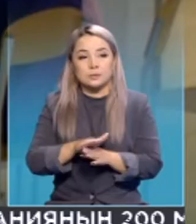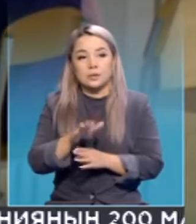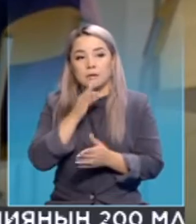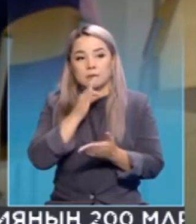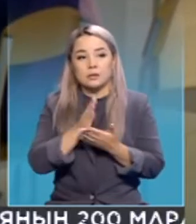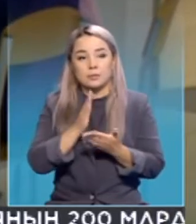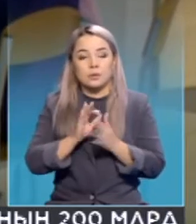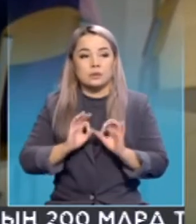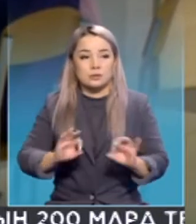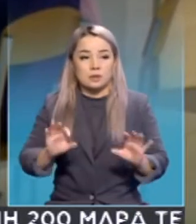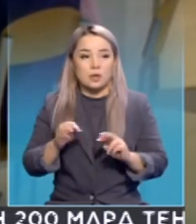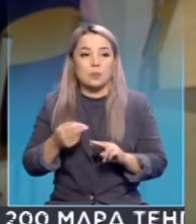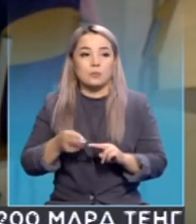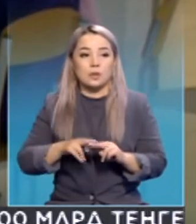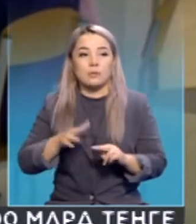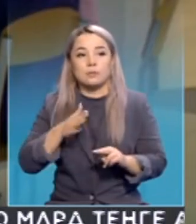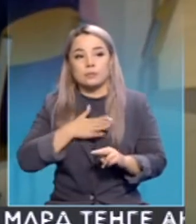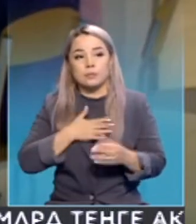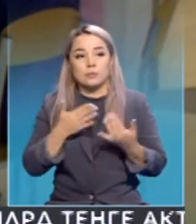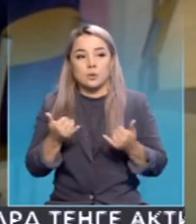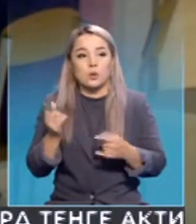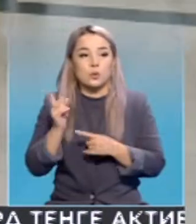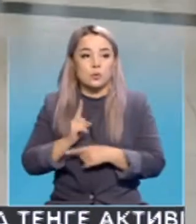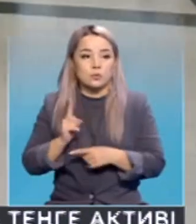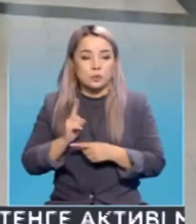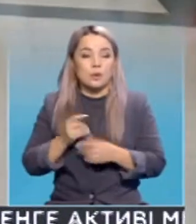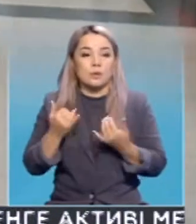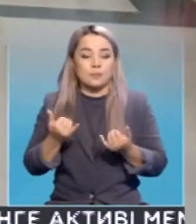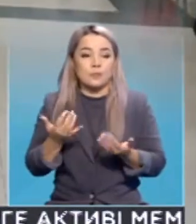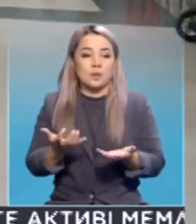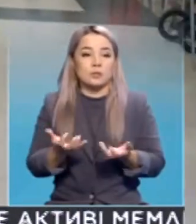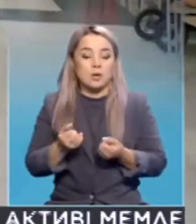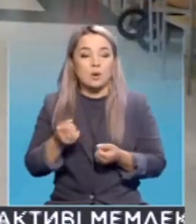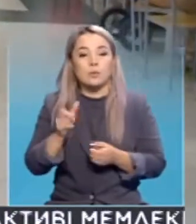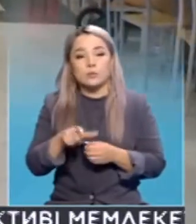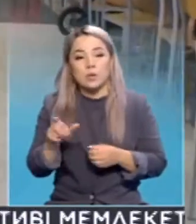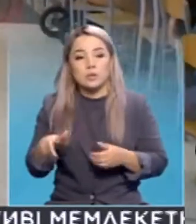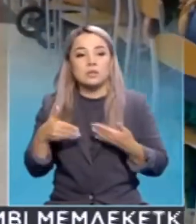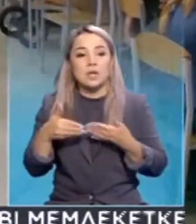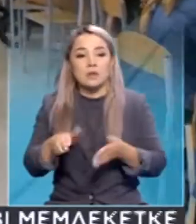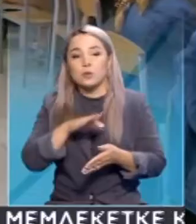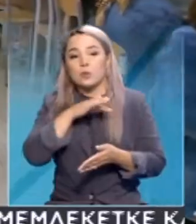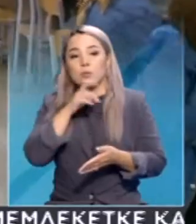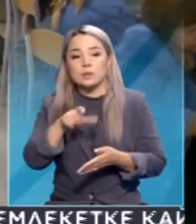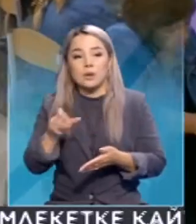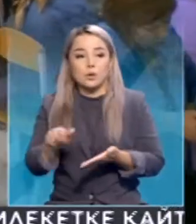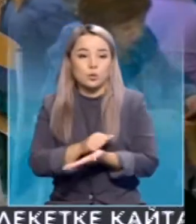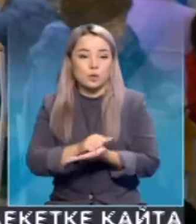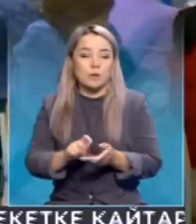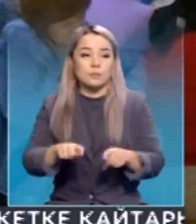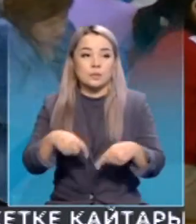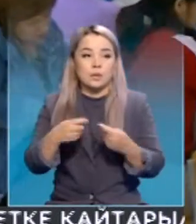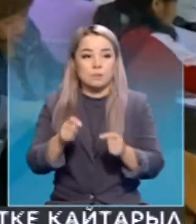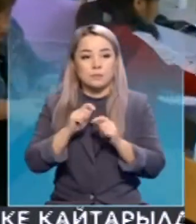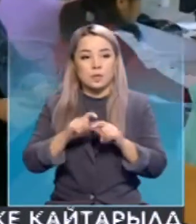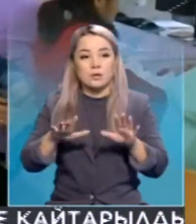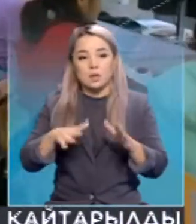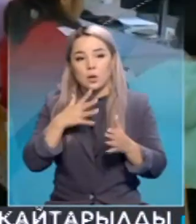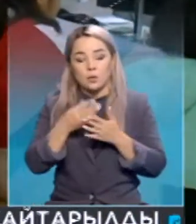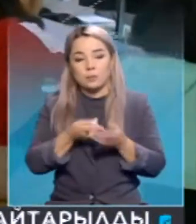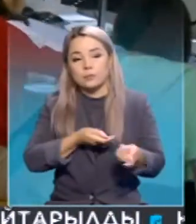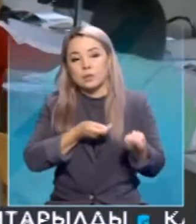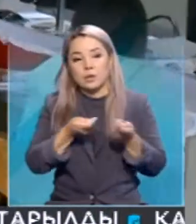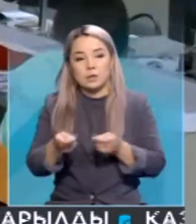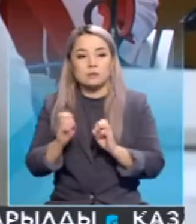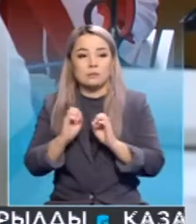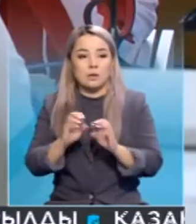айта аламын. Енді мен күтудемін. Талапкер өте көп. Талапкерлердің көбі құжаттарын білім ошақтарына өздері әкеп